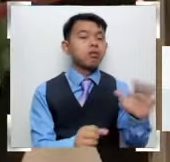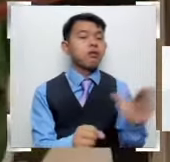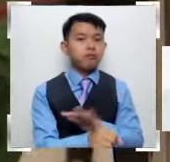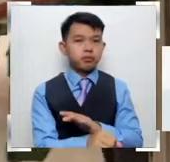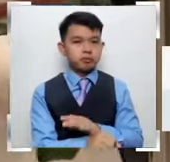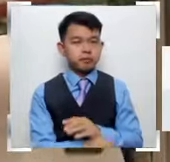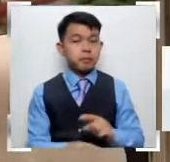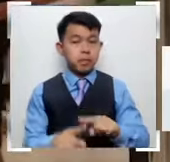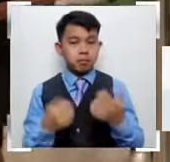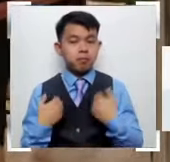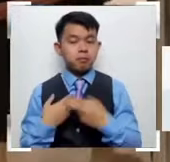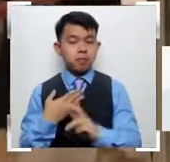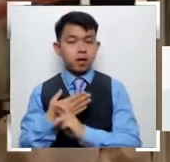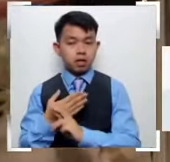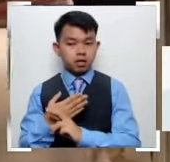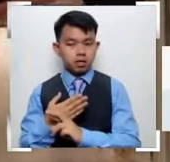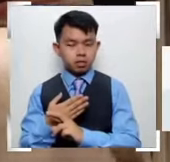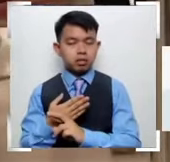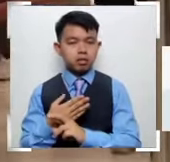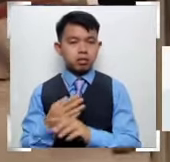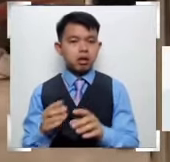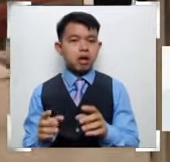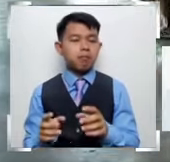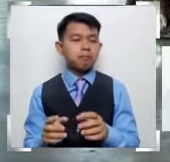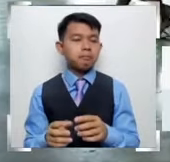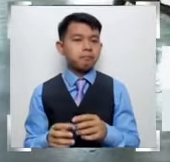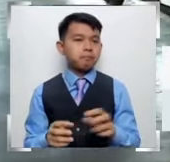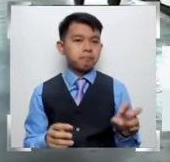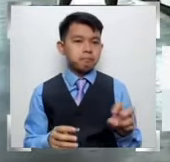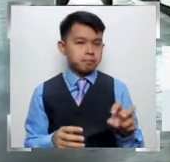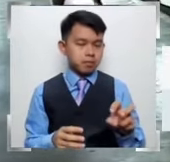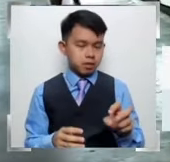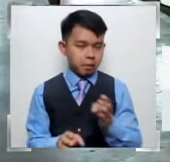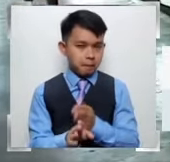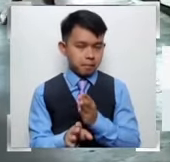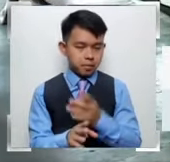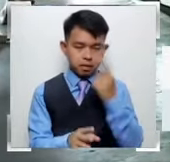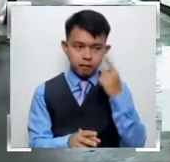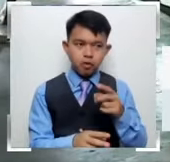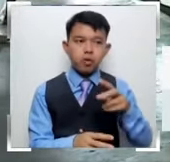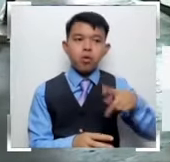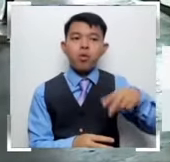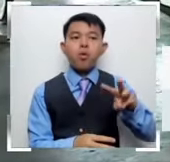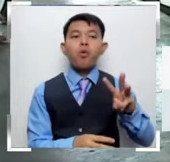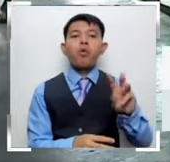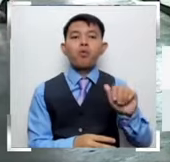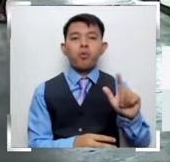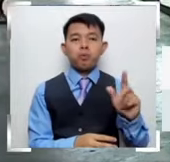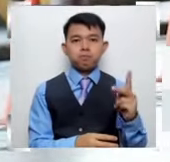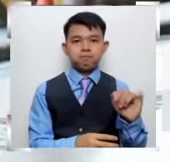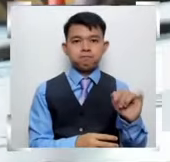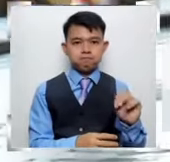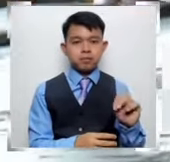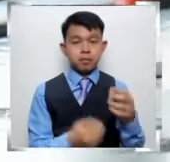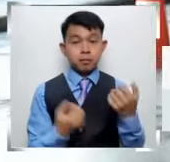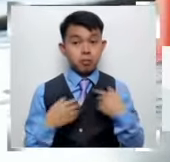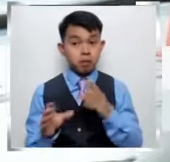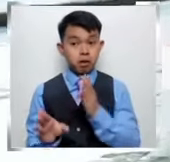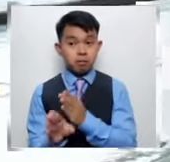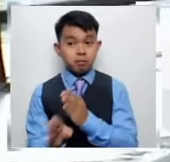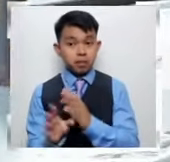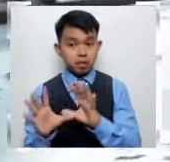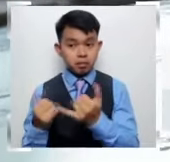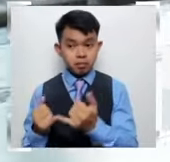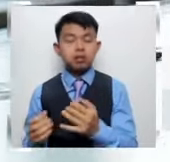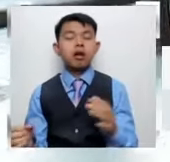para sa mga walk-in at sa mga sa PITX na natutulog. May ilang bus company naman na puno na rin maging pang umagang biyahe. Maluwag